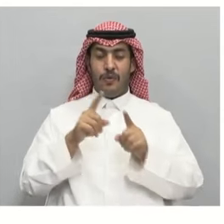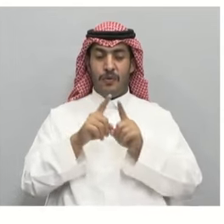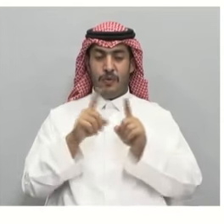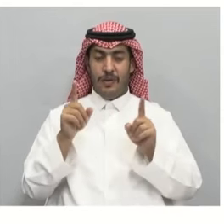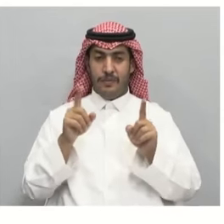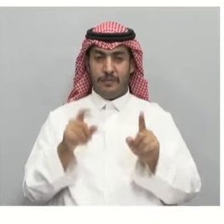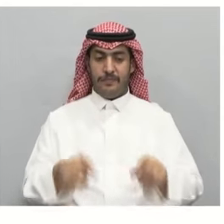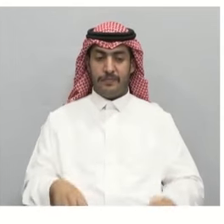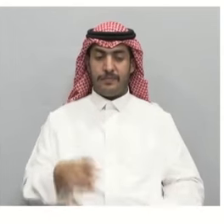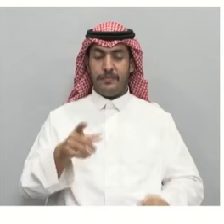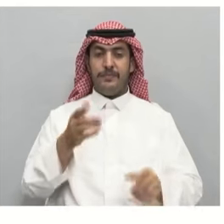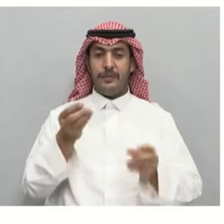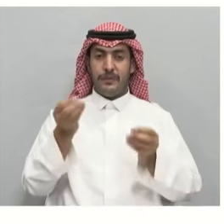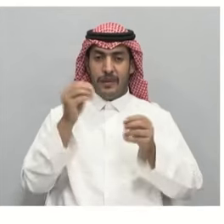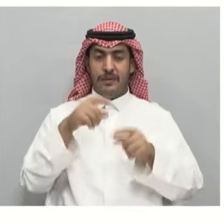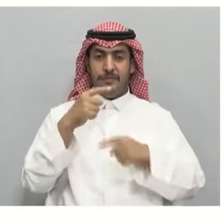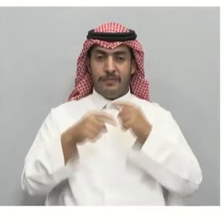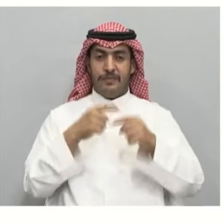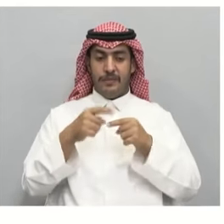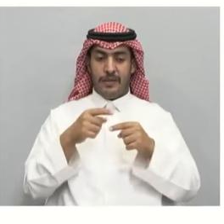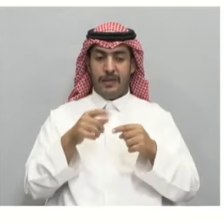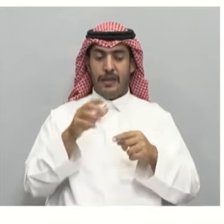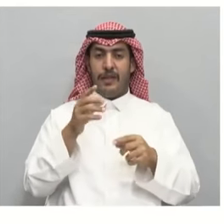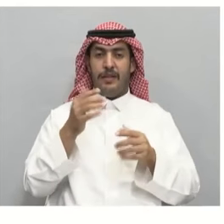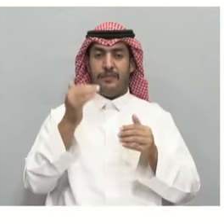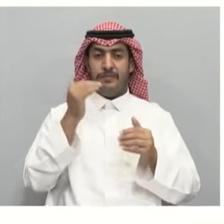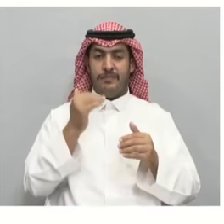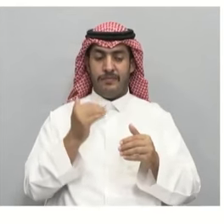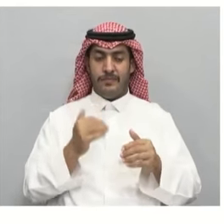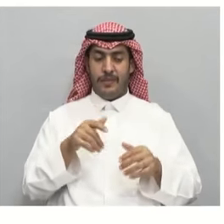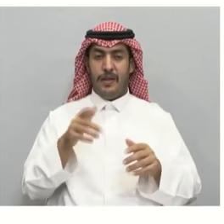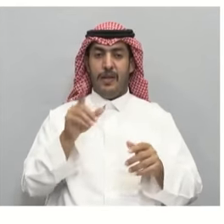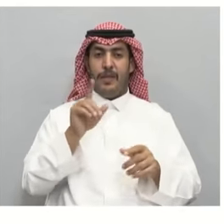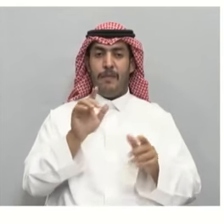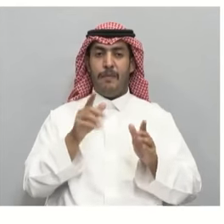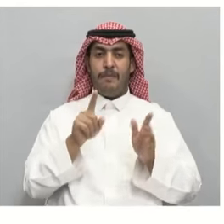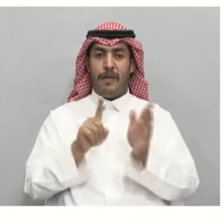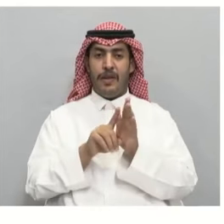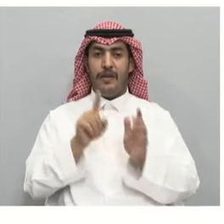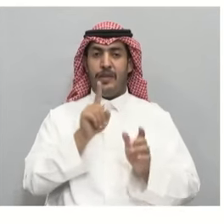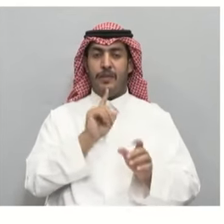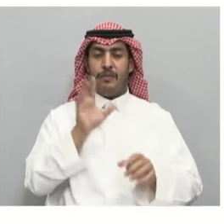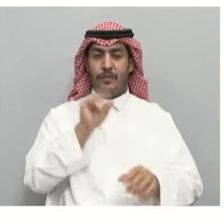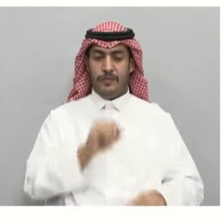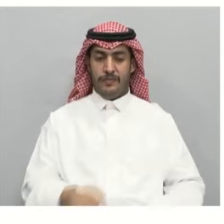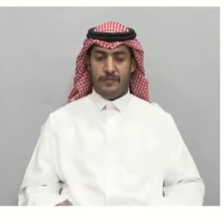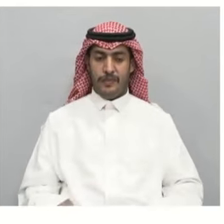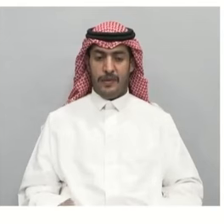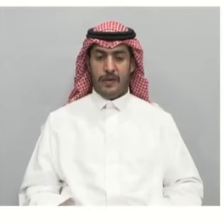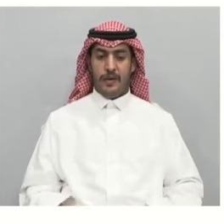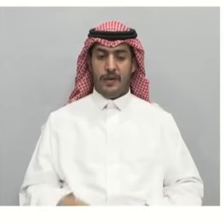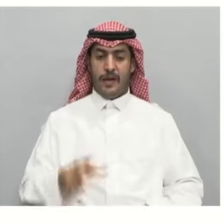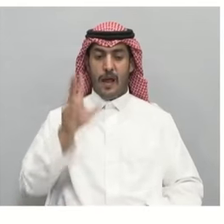طويله تستهلك هذه المواد الكيميائيه وبالتالي ينتهي عمر البطاريه المقاومه